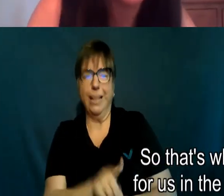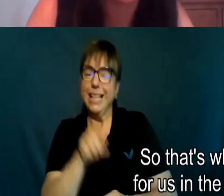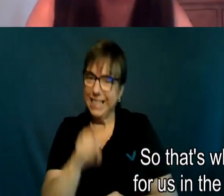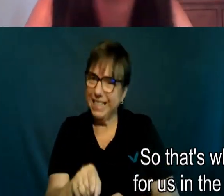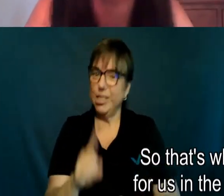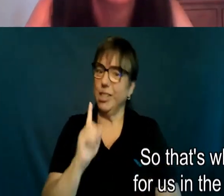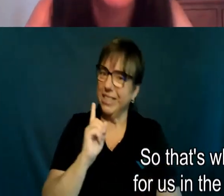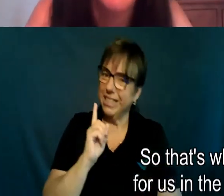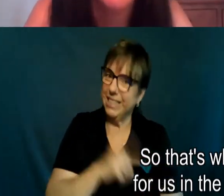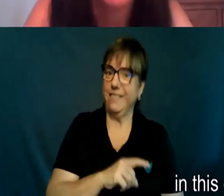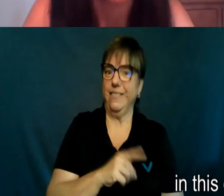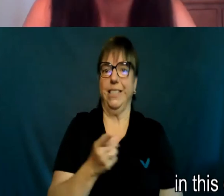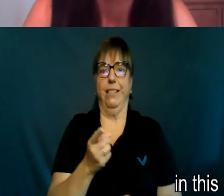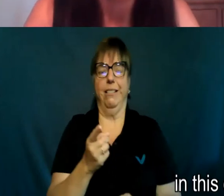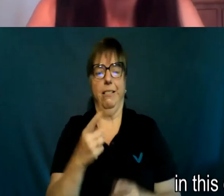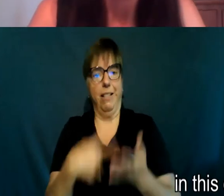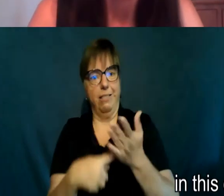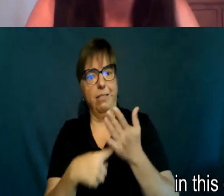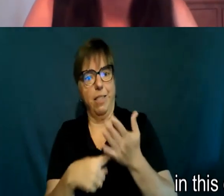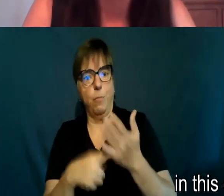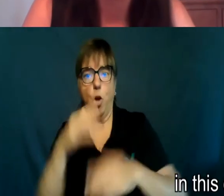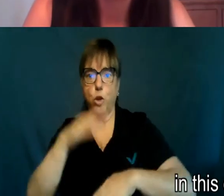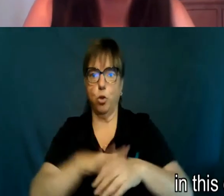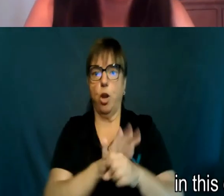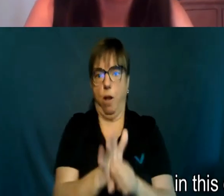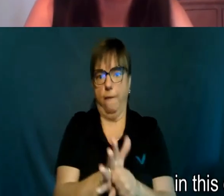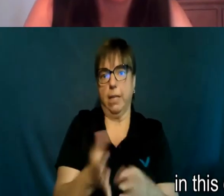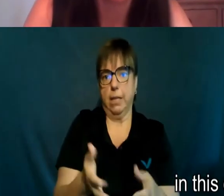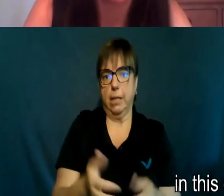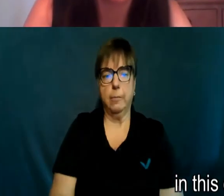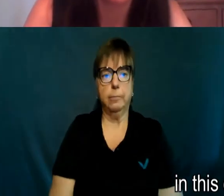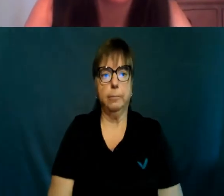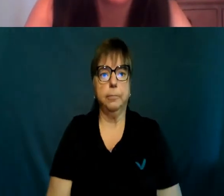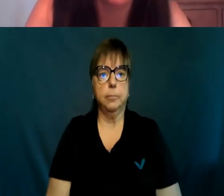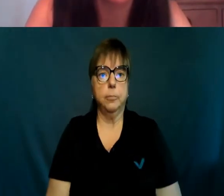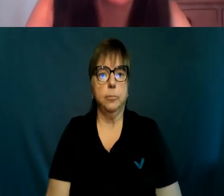dans tout ce débat pour nous dans les communautés.